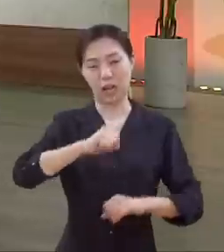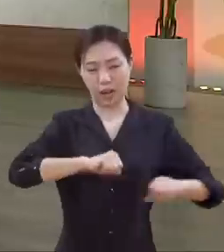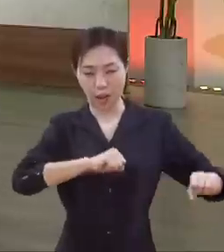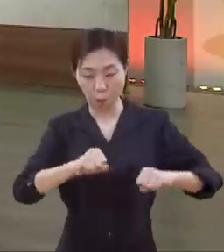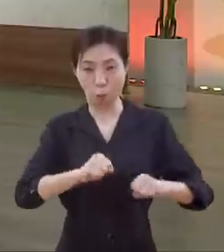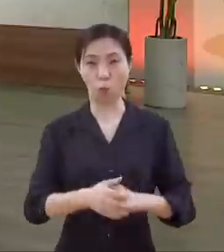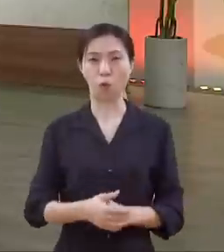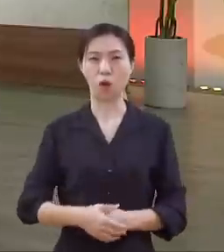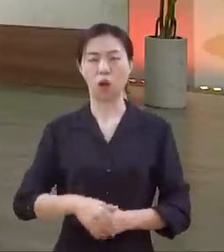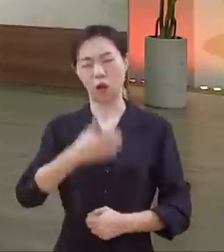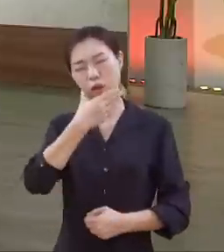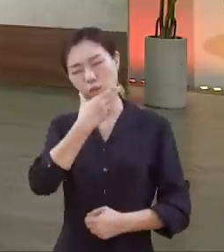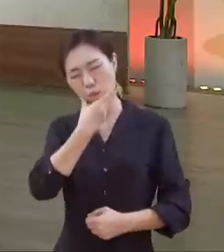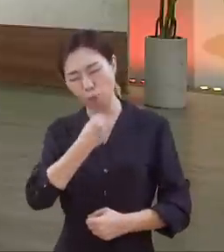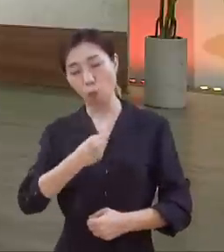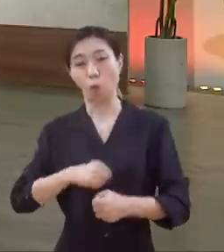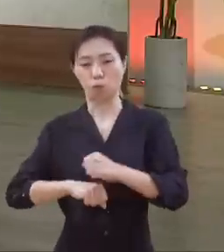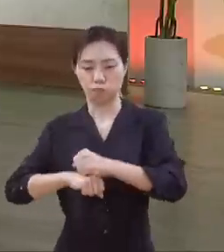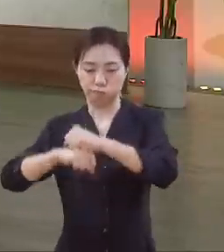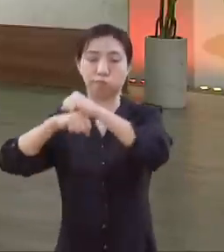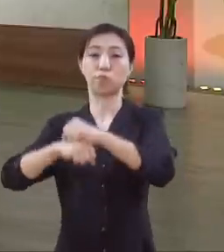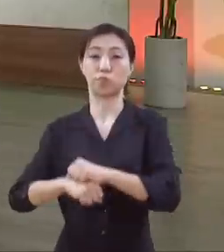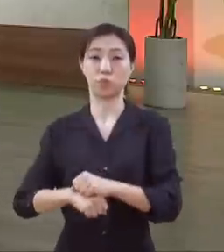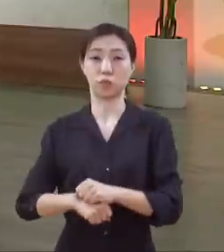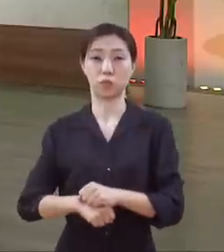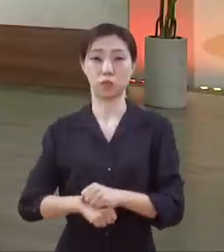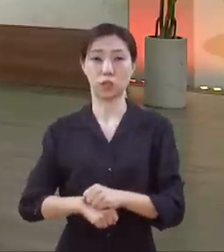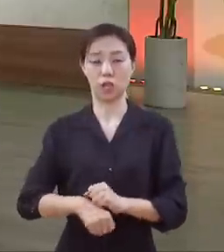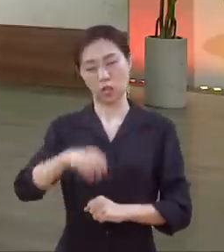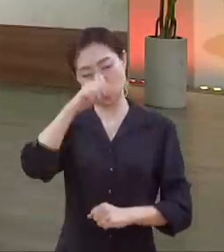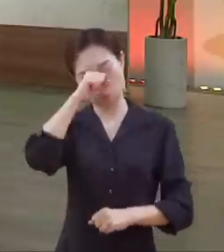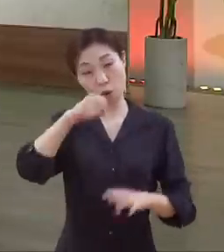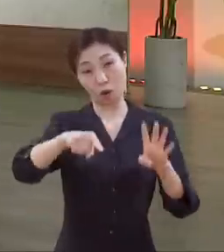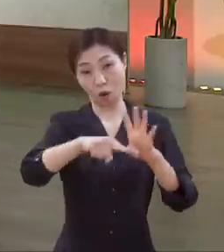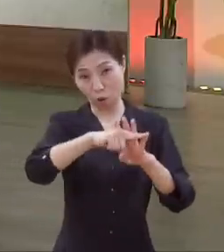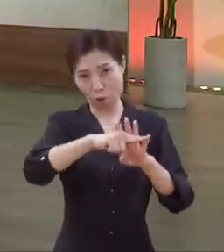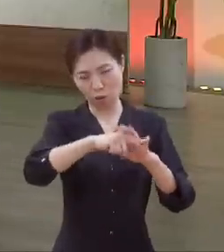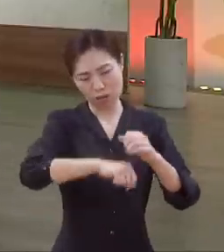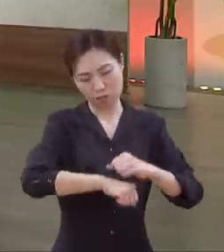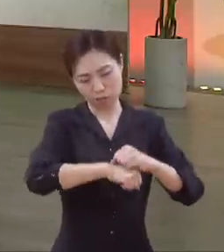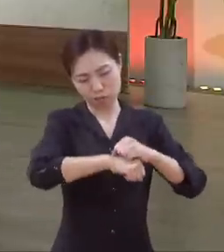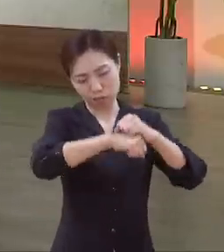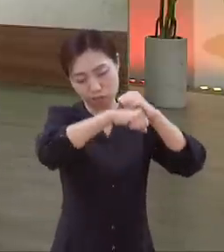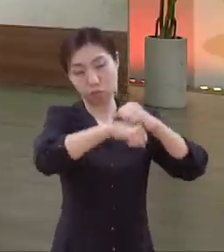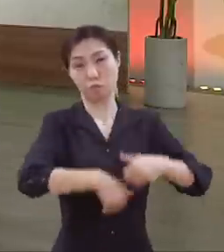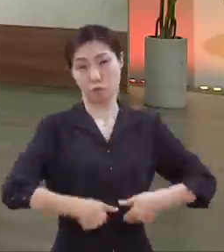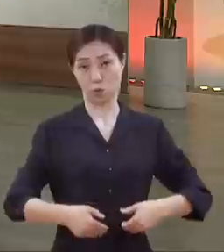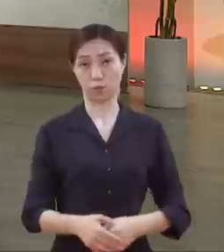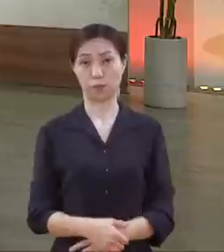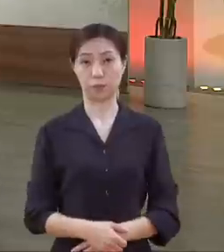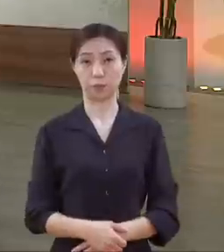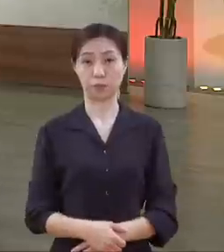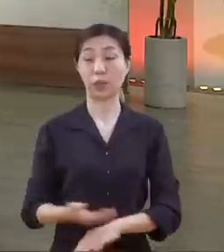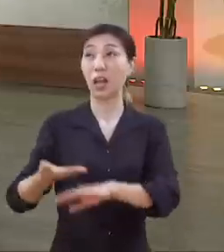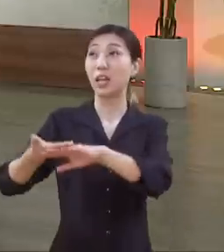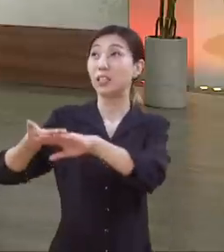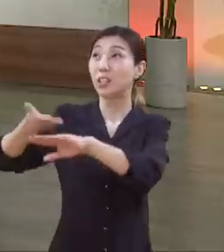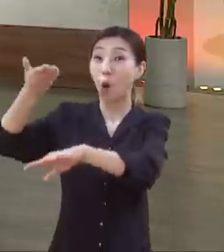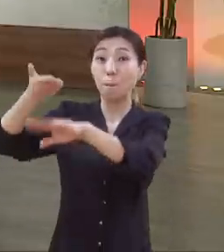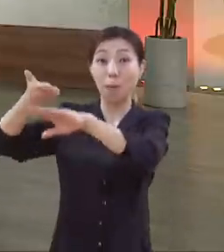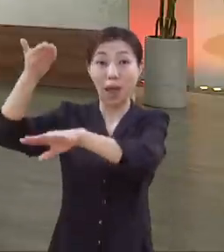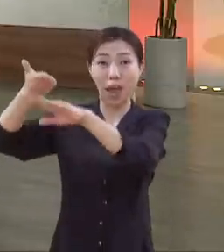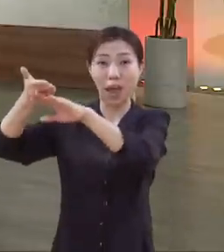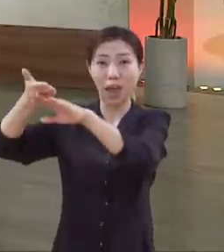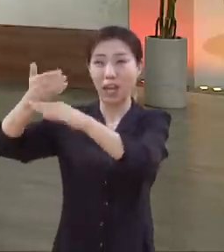어떤 어떤 선배 스님께들은 얘기에요 제가 어떤 선배 스님께들은 얘긴데 참 세상 살다 별일이